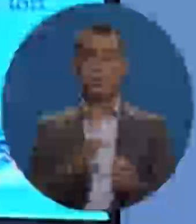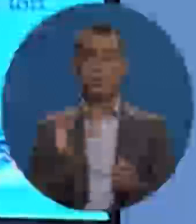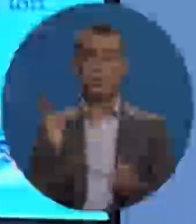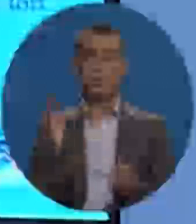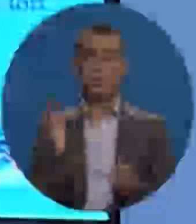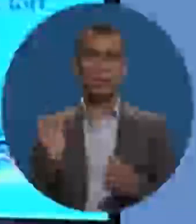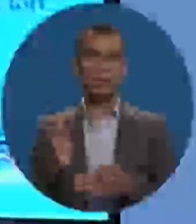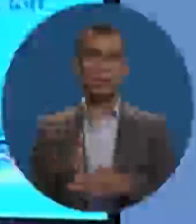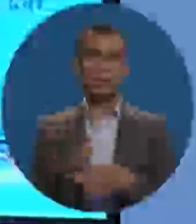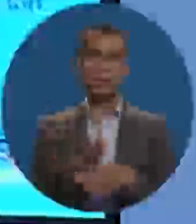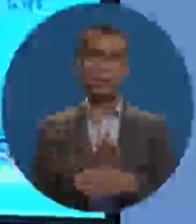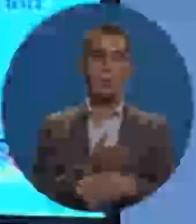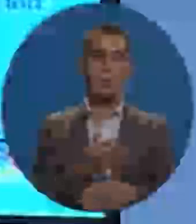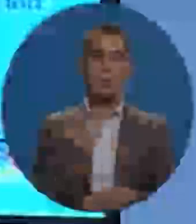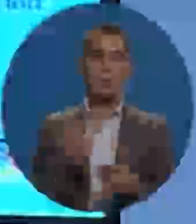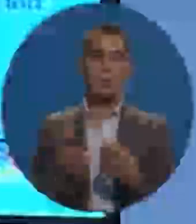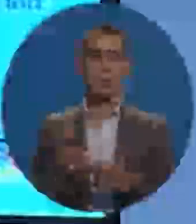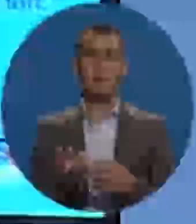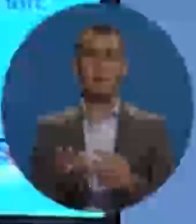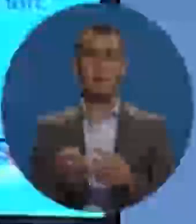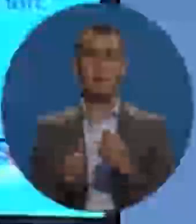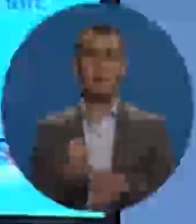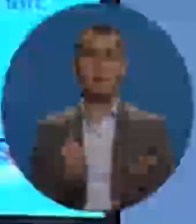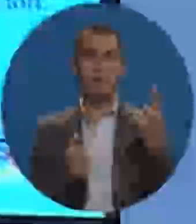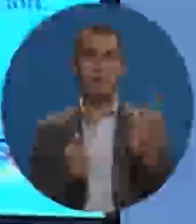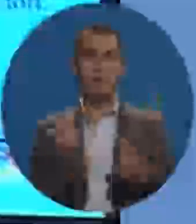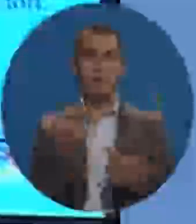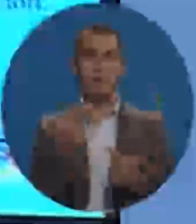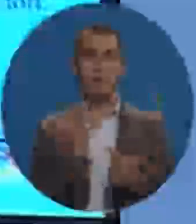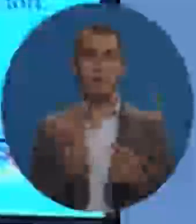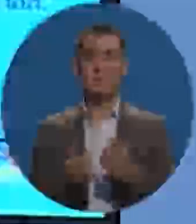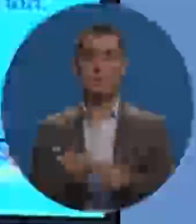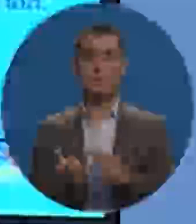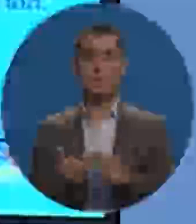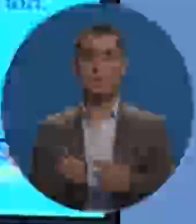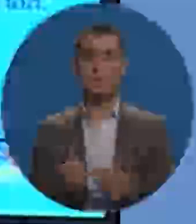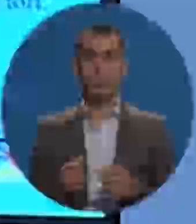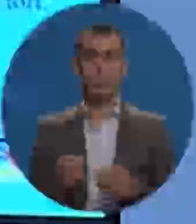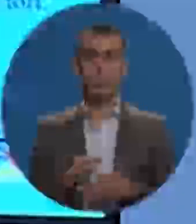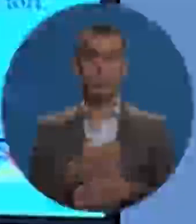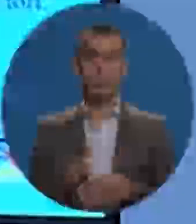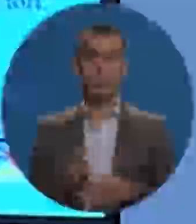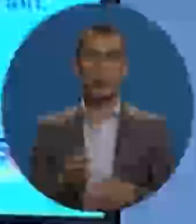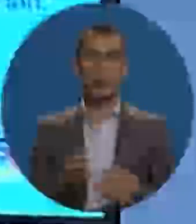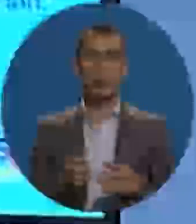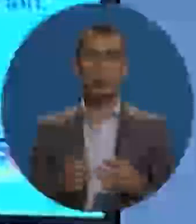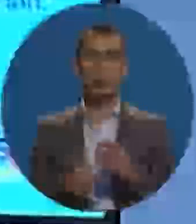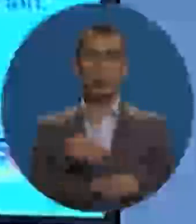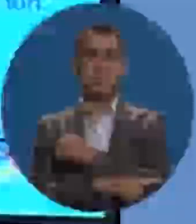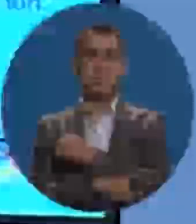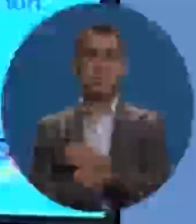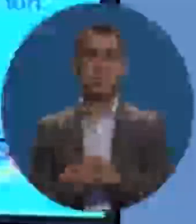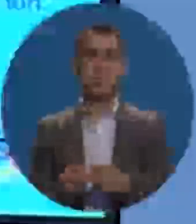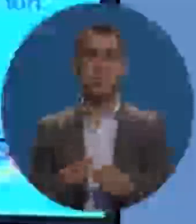бірінде үшеуден сипыр болған классларға бөлінеді. Ақырғы шептегі класта